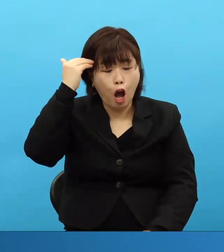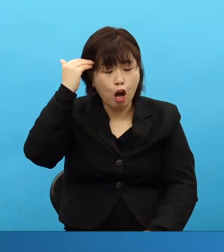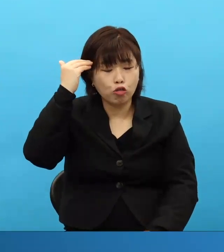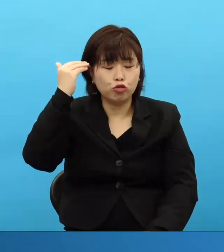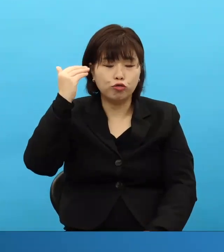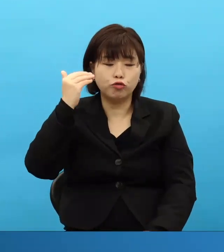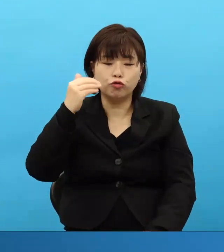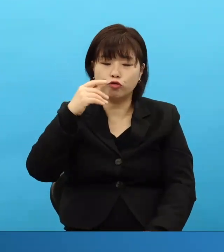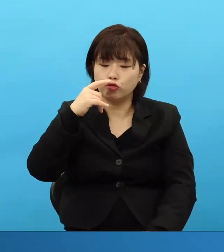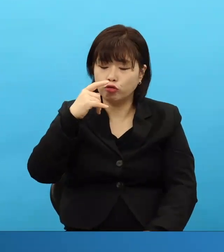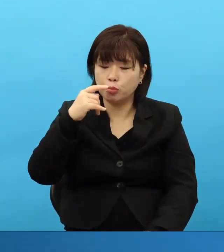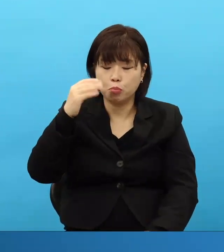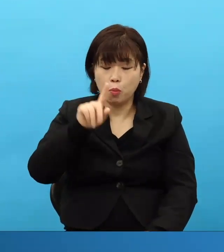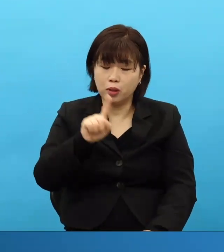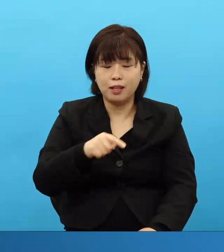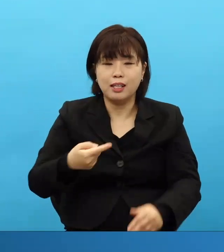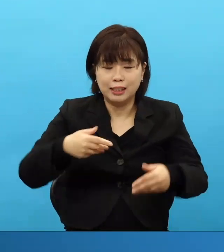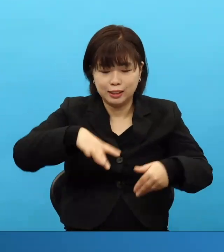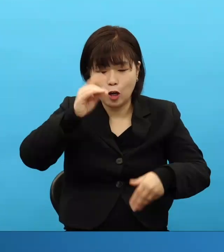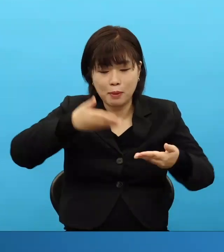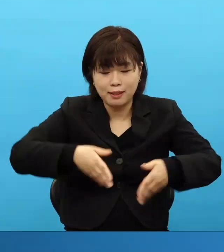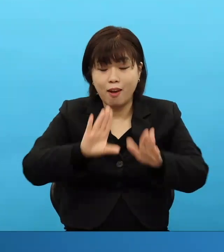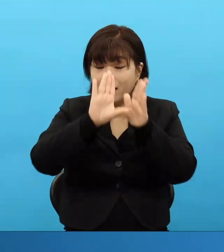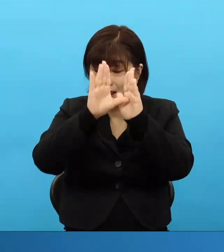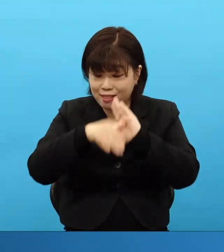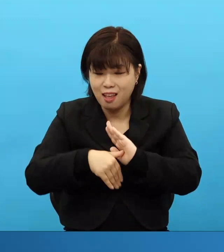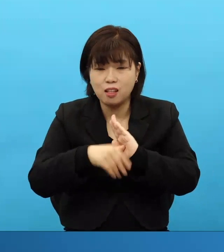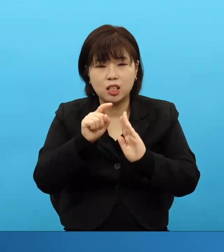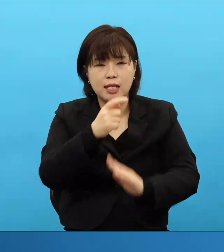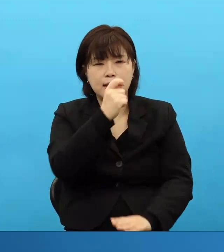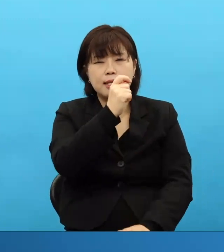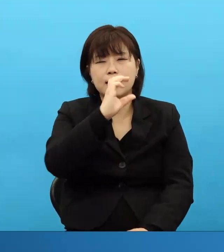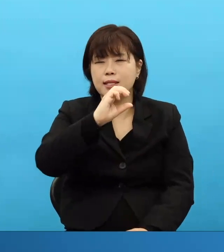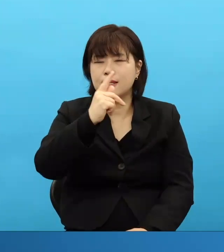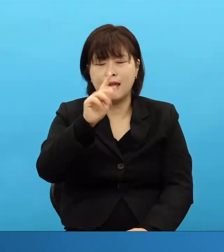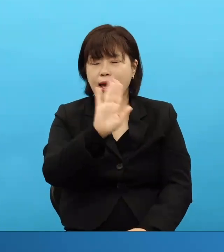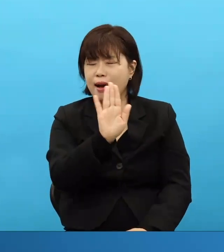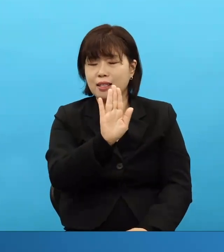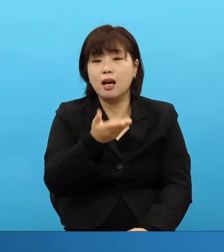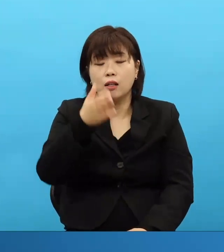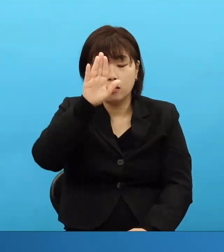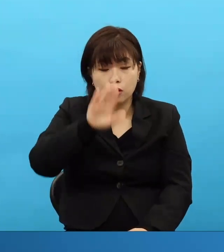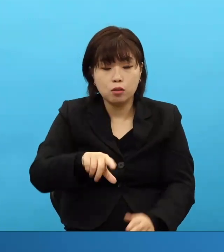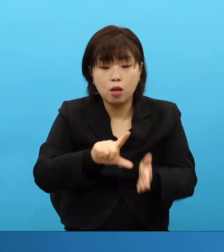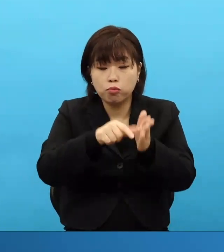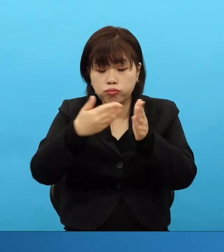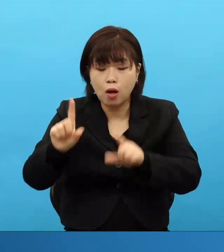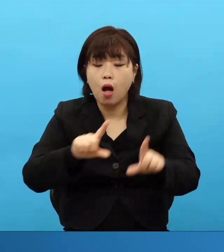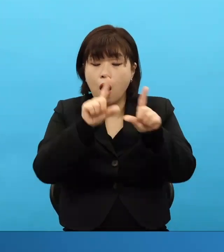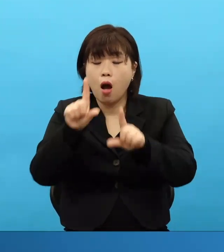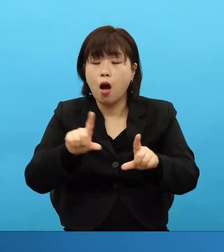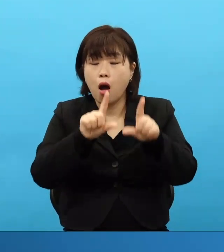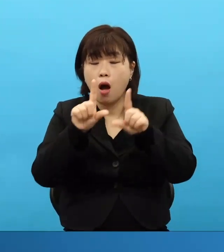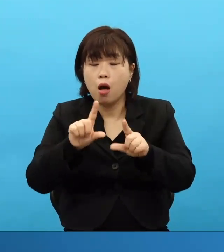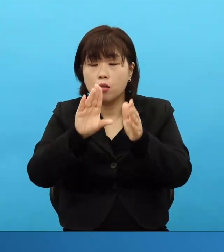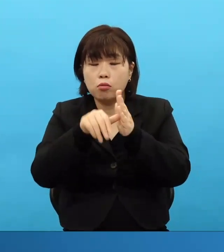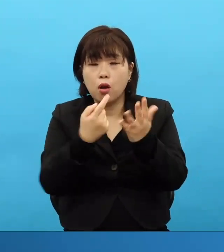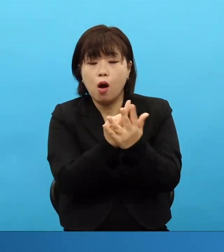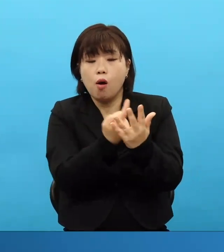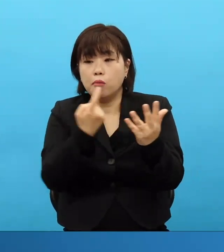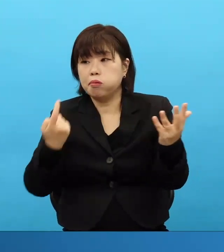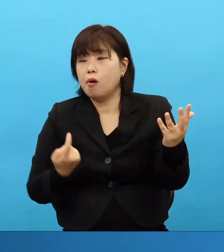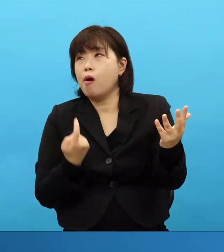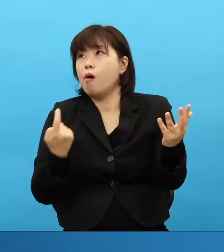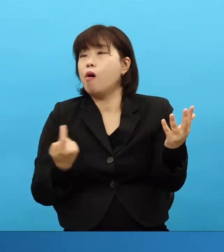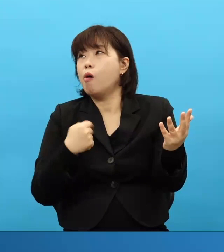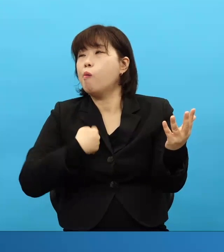그러나 완전히 TCK가 People like Paul, he wasn't TCK himself, but he chose a life of a TCK. 전혀 내 문화와 안 맞는 곳으로, That he went to a place that did 거기 not match with his TCK. culture